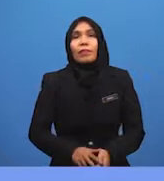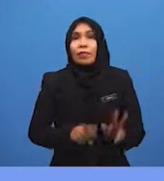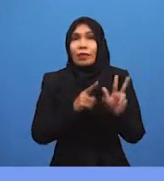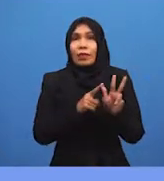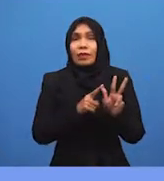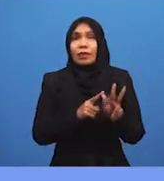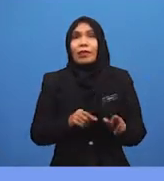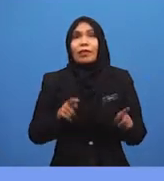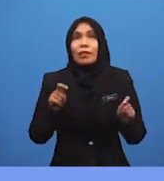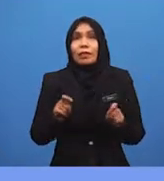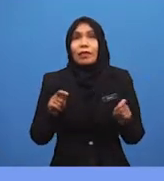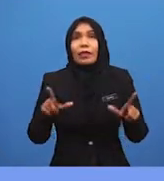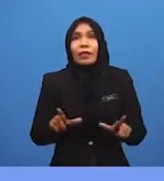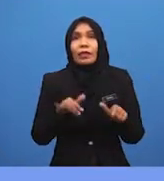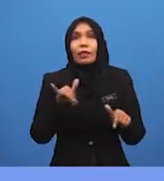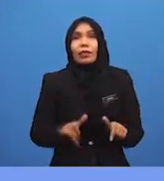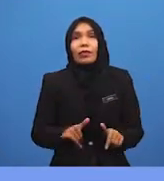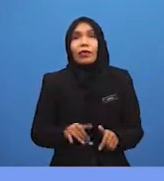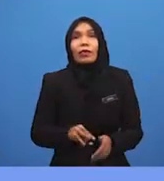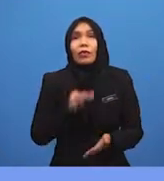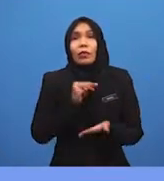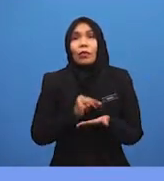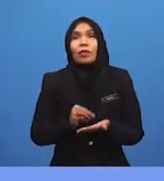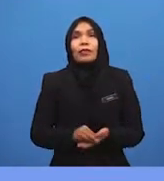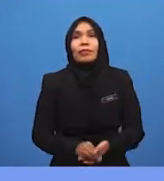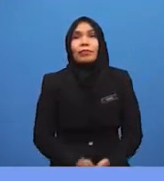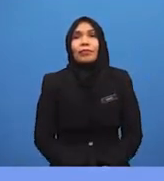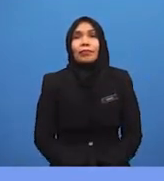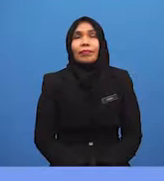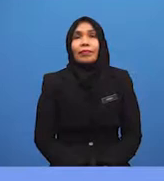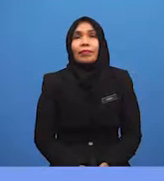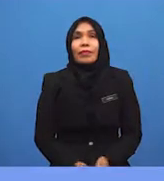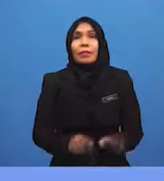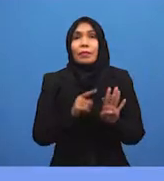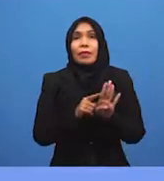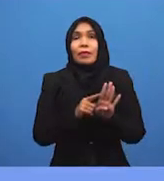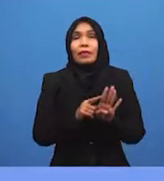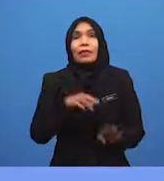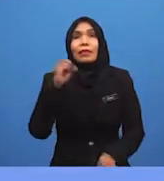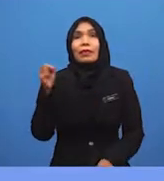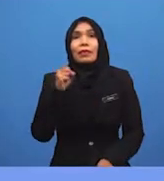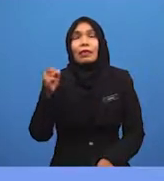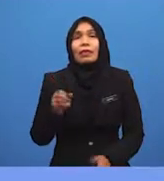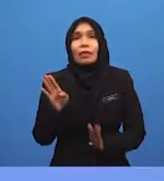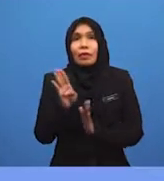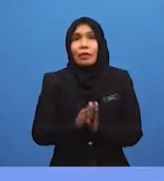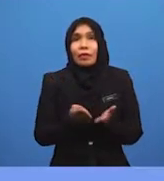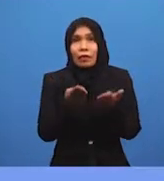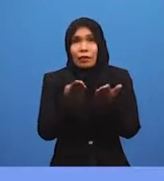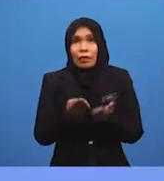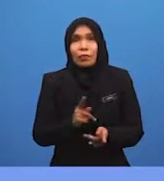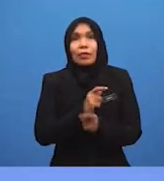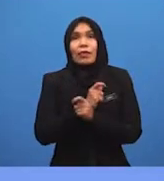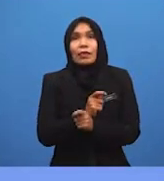tingkah laku yang mulia dalam pergaulan seharian. Keempat, sentiasa berterima kasih dengan